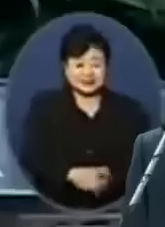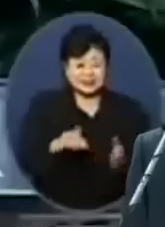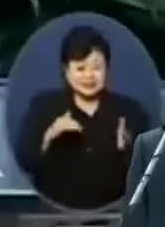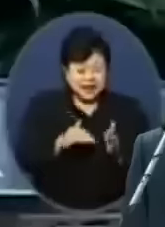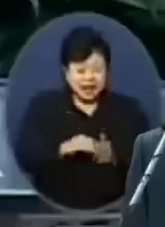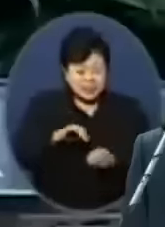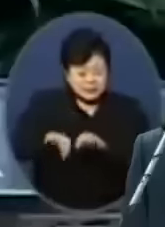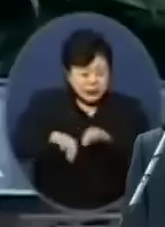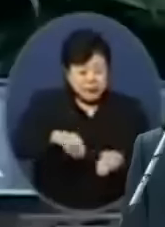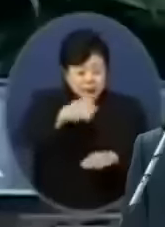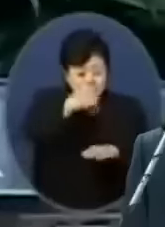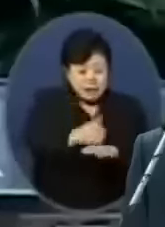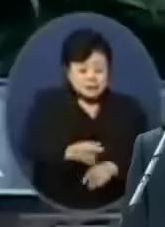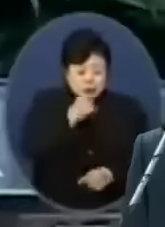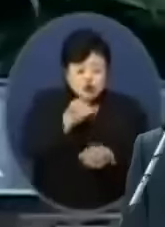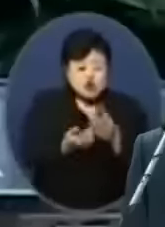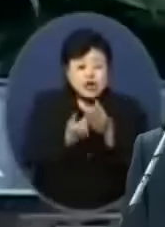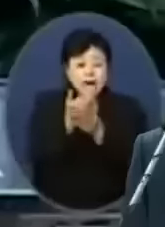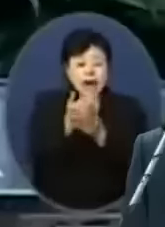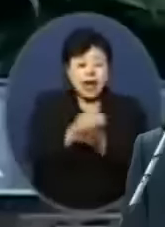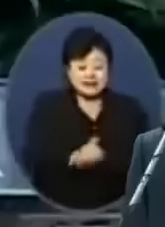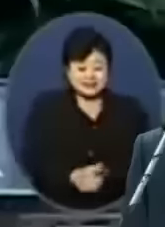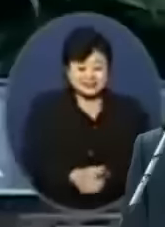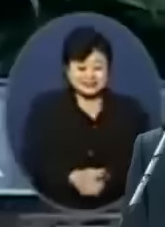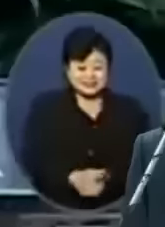끝까지 붙어서 팔면 물이 나옵니다.